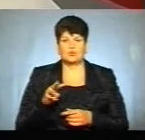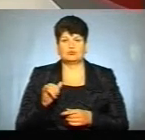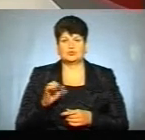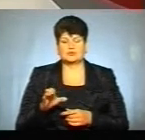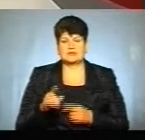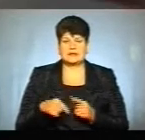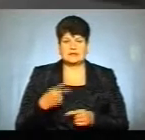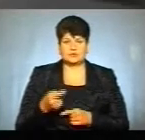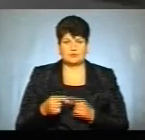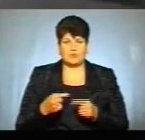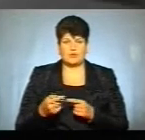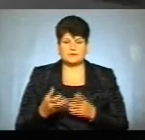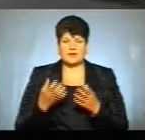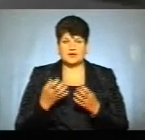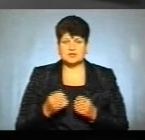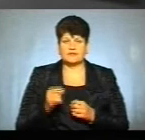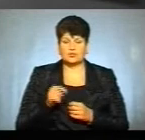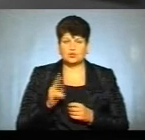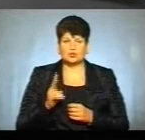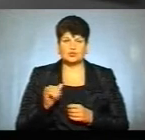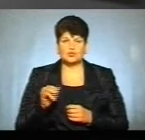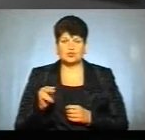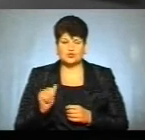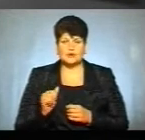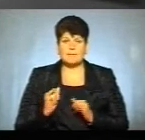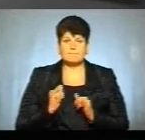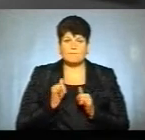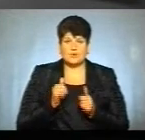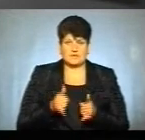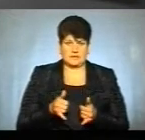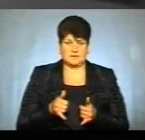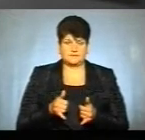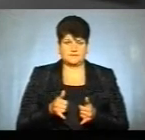на наступні покоління. А ще ту компостну кучу та й полити трохи